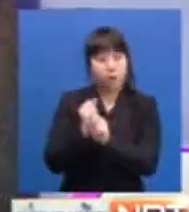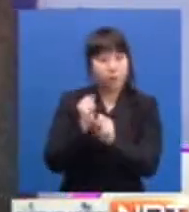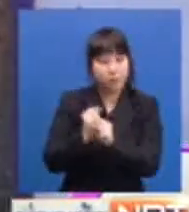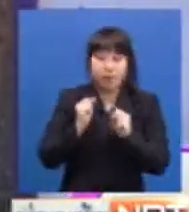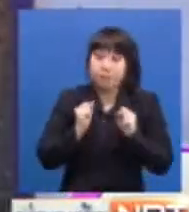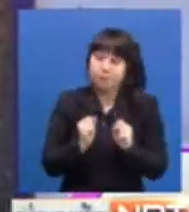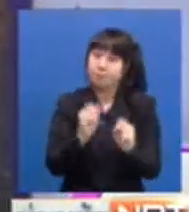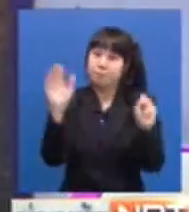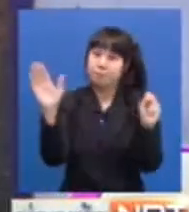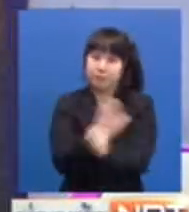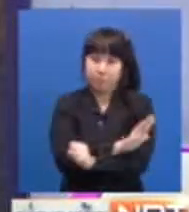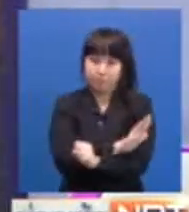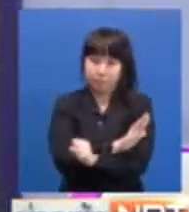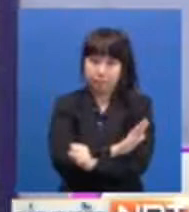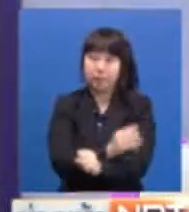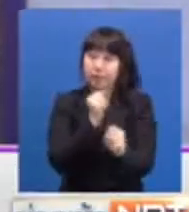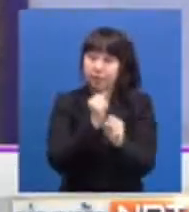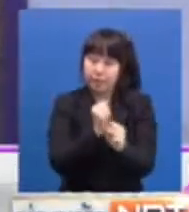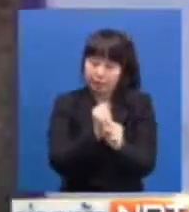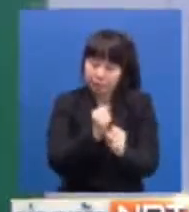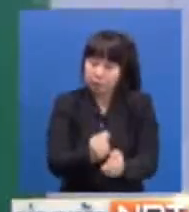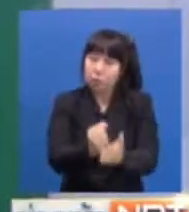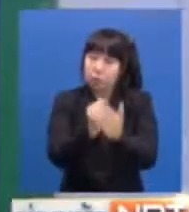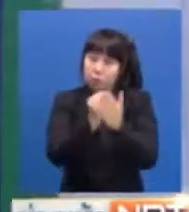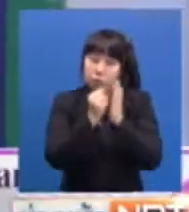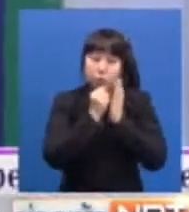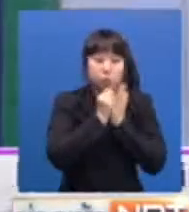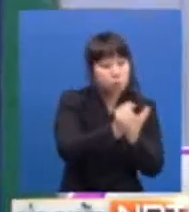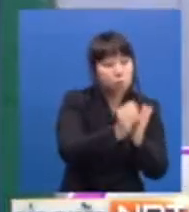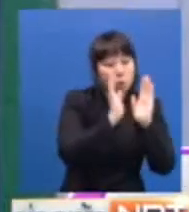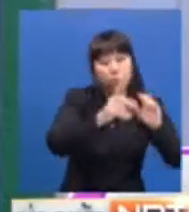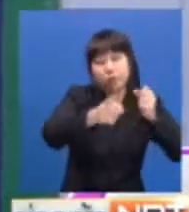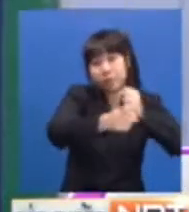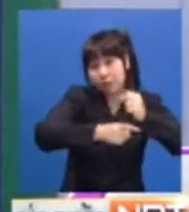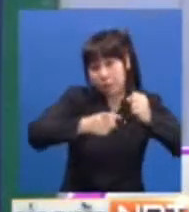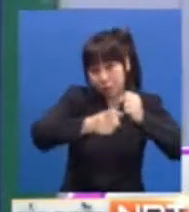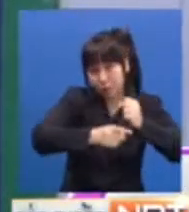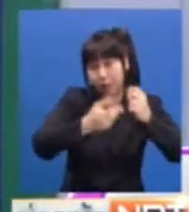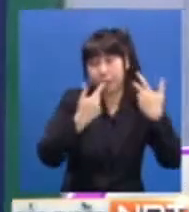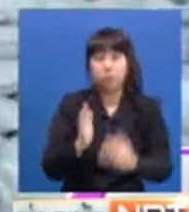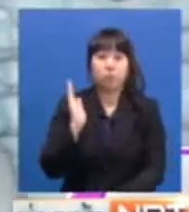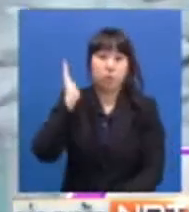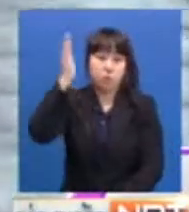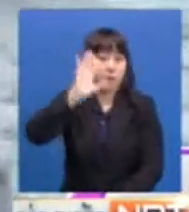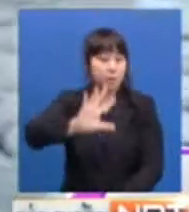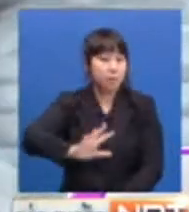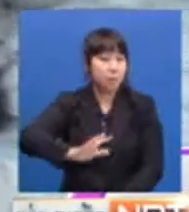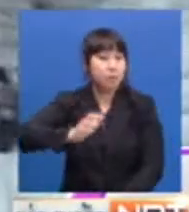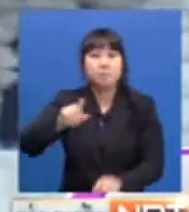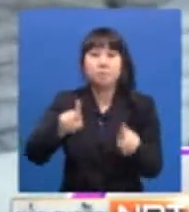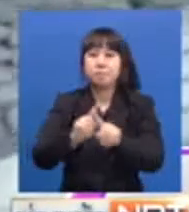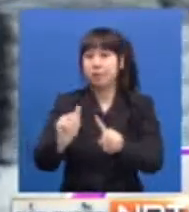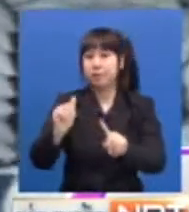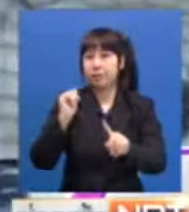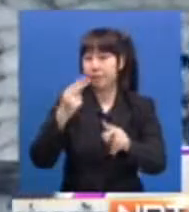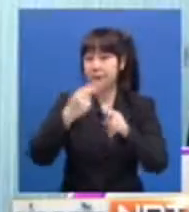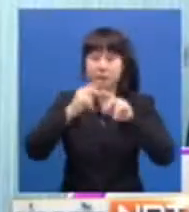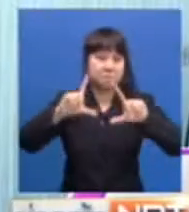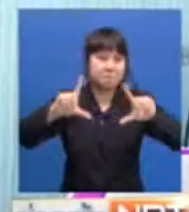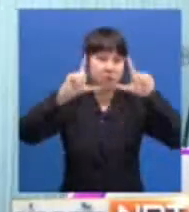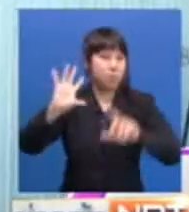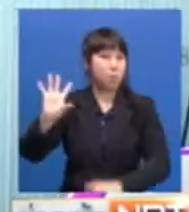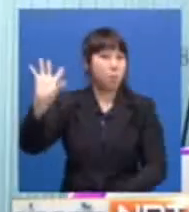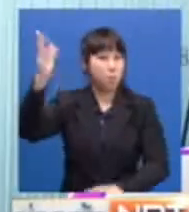เต็มความสามารถเพื่อตอบแทนบุญคุณของชาวนาและให้กลับสู่สภาพเดิมมีชื่อเสียงไปทั่วโลก